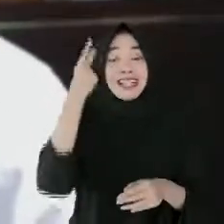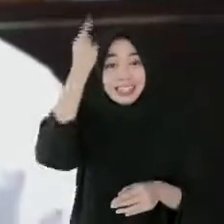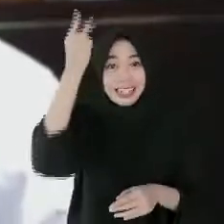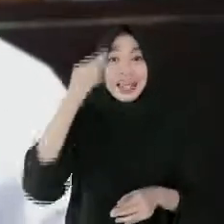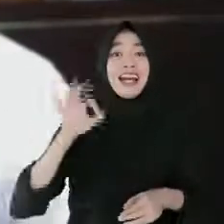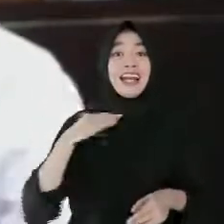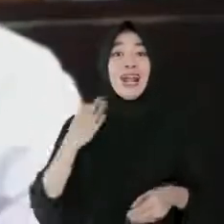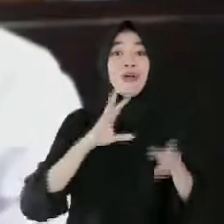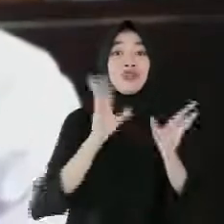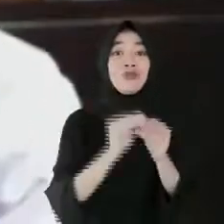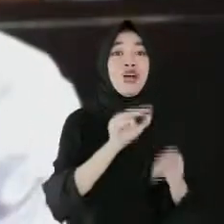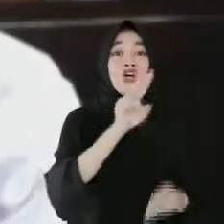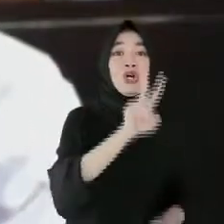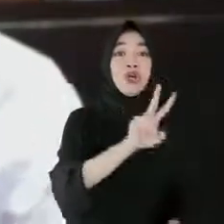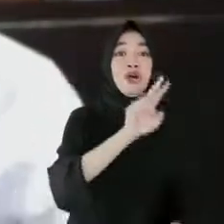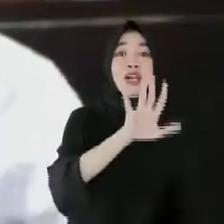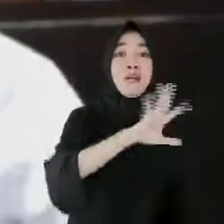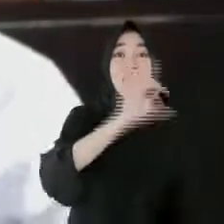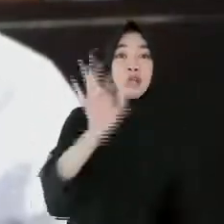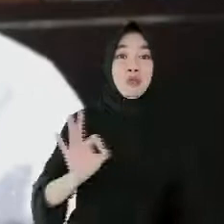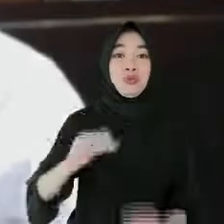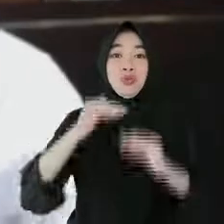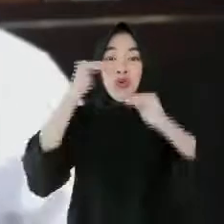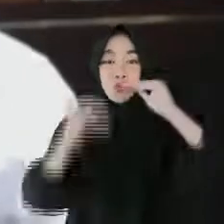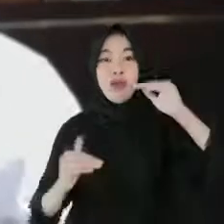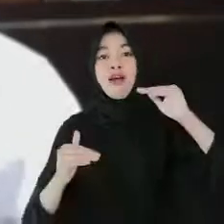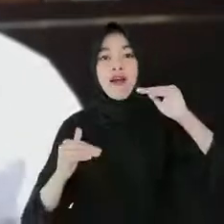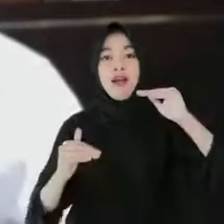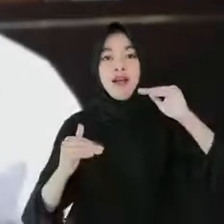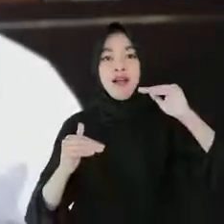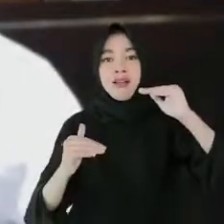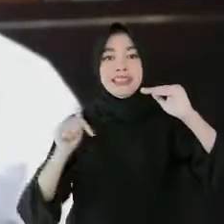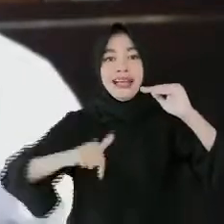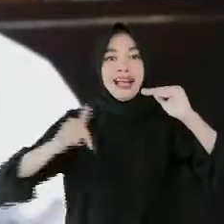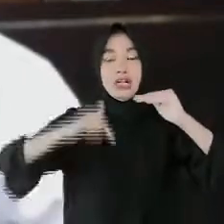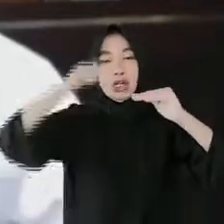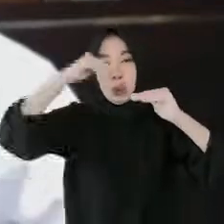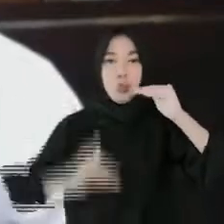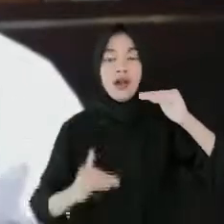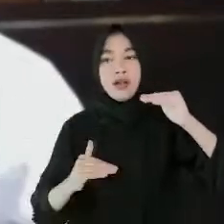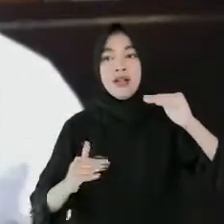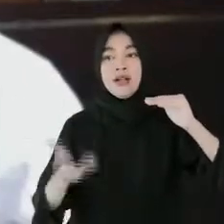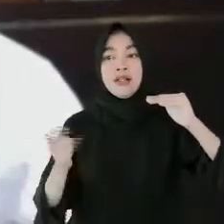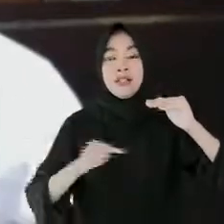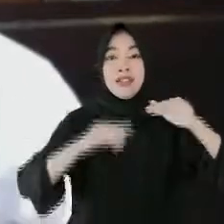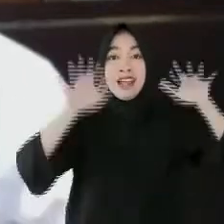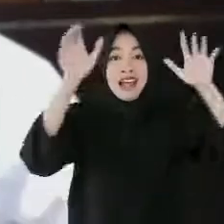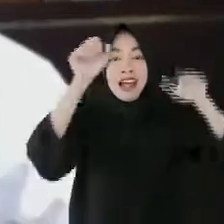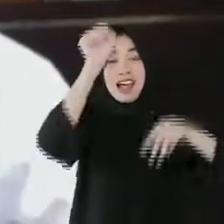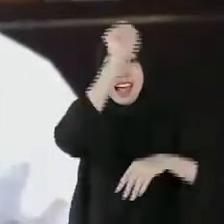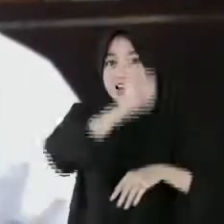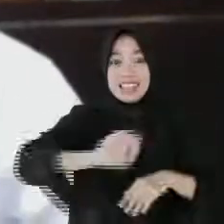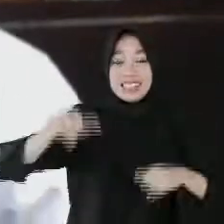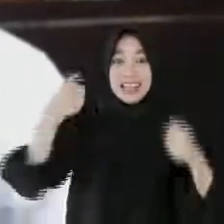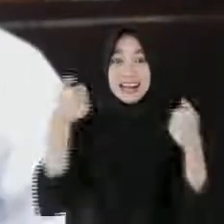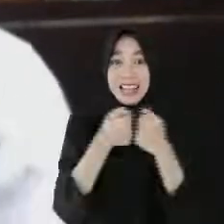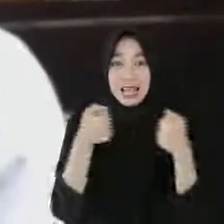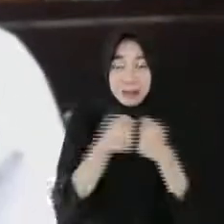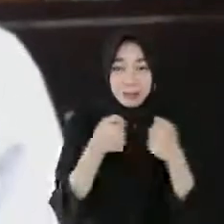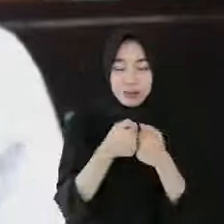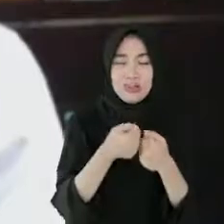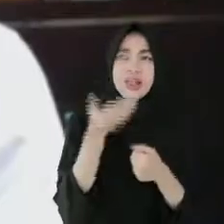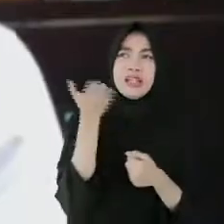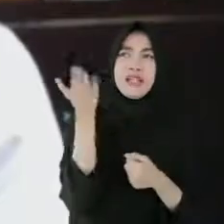Kami sempat agak nyalinya agak kecil sedikit karena kalau dulu di.smg mitu relawan tekan ditemui di